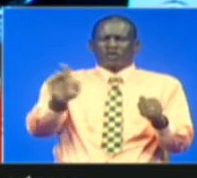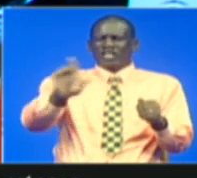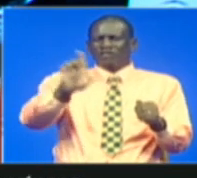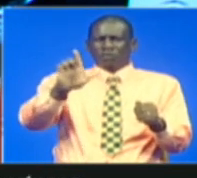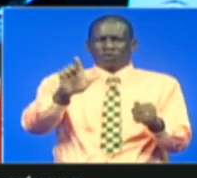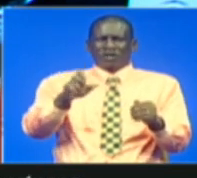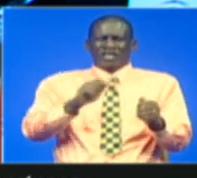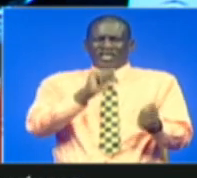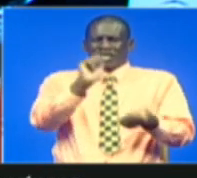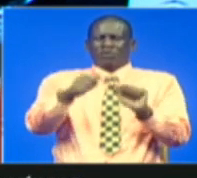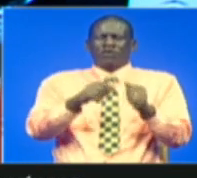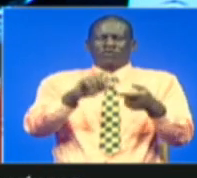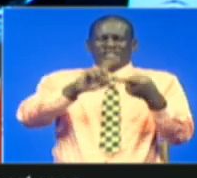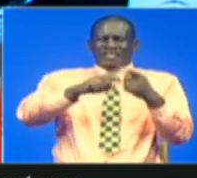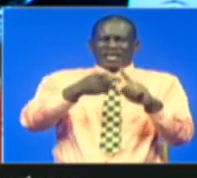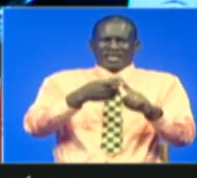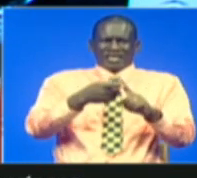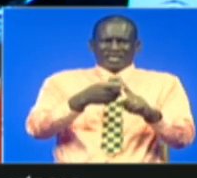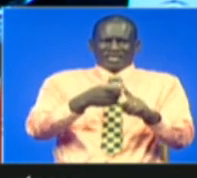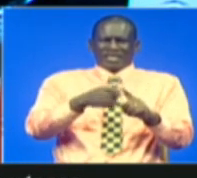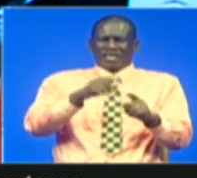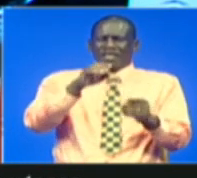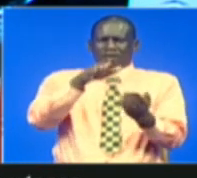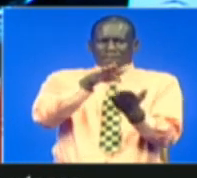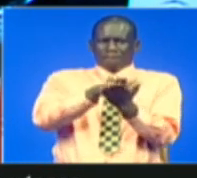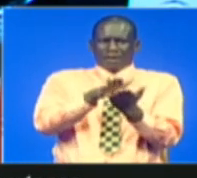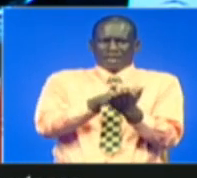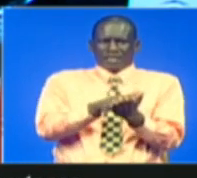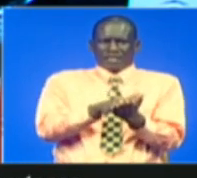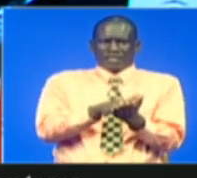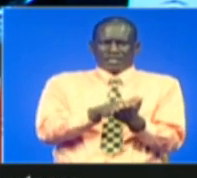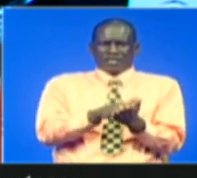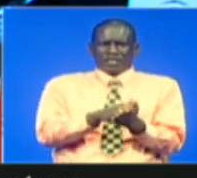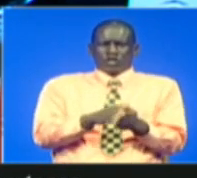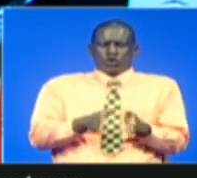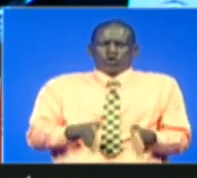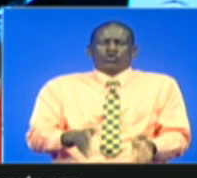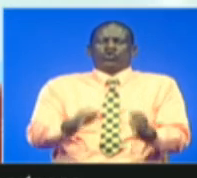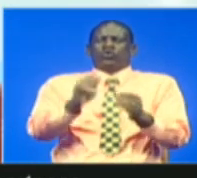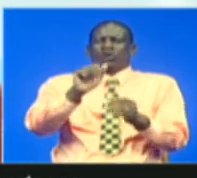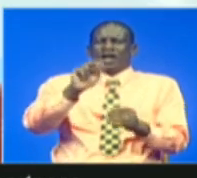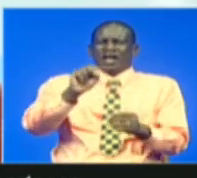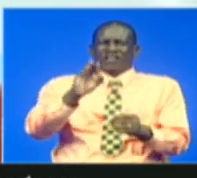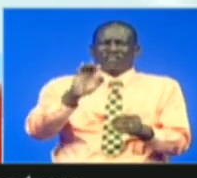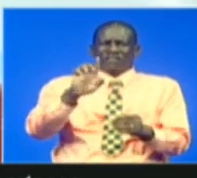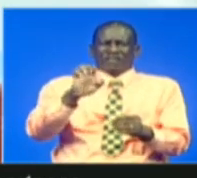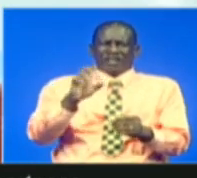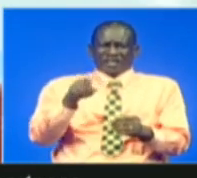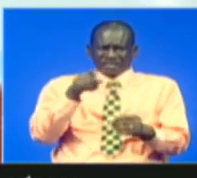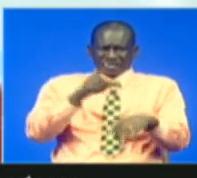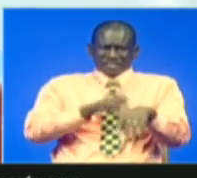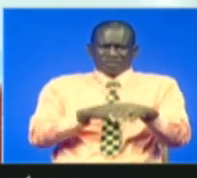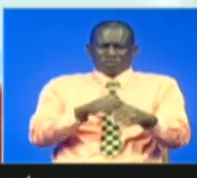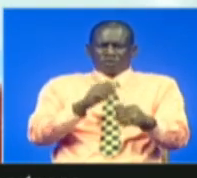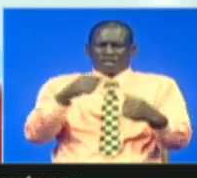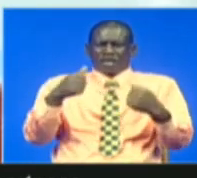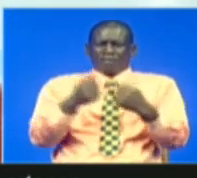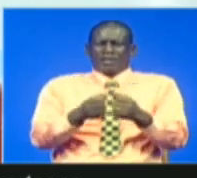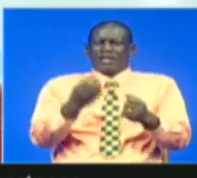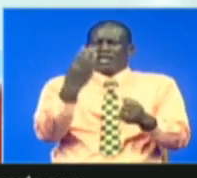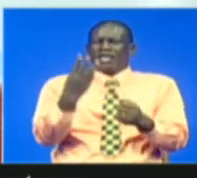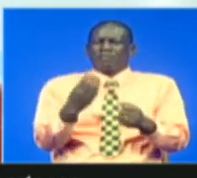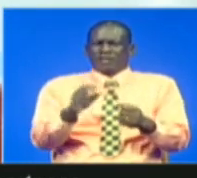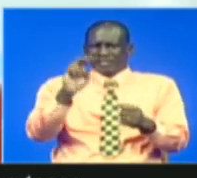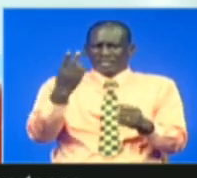katika mchuano wa Standard Chartered Bank uite Road to Anfield. Makala mwaka huu yatafanyika Machi tarehe 2 katika uwanja wa shule ya